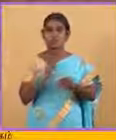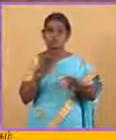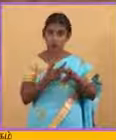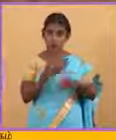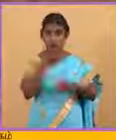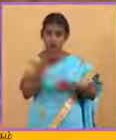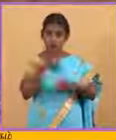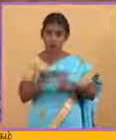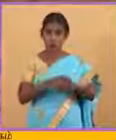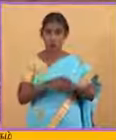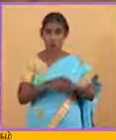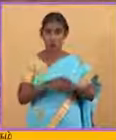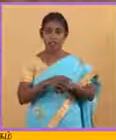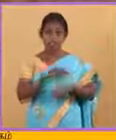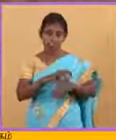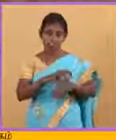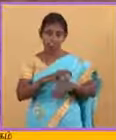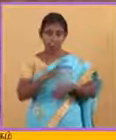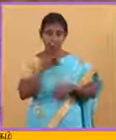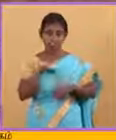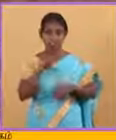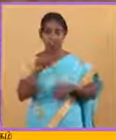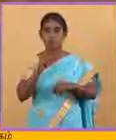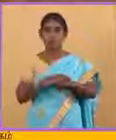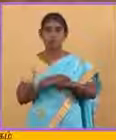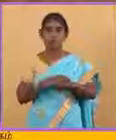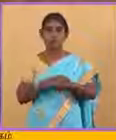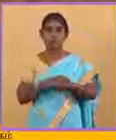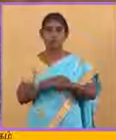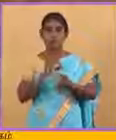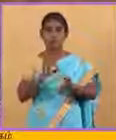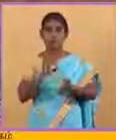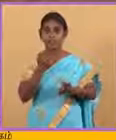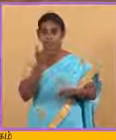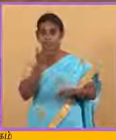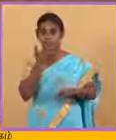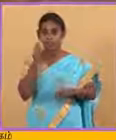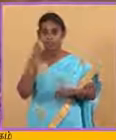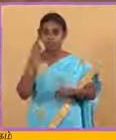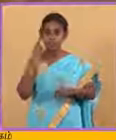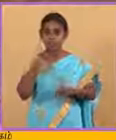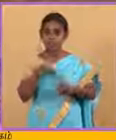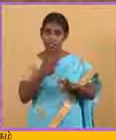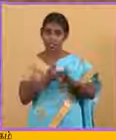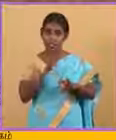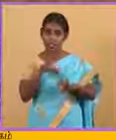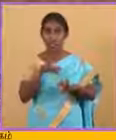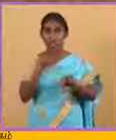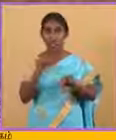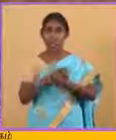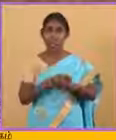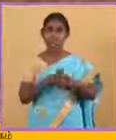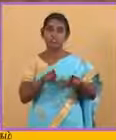இல்லை. உணர்வு இருக்கா? இல்லை. நல்லது கெட்டது எதுன்னு சிந்திக்கக்கூடிய திறன் இருக்கா? இல்லை.